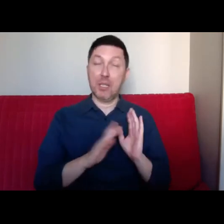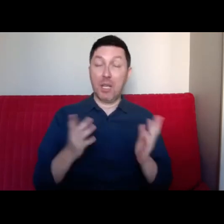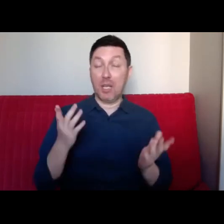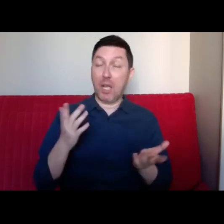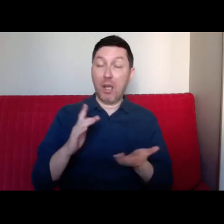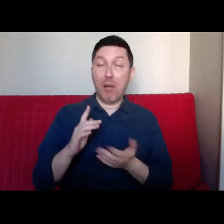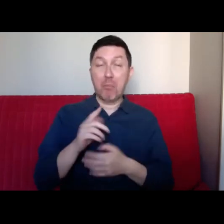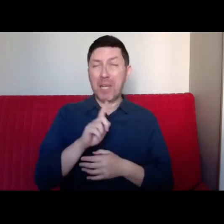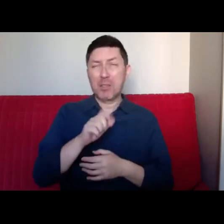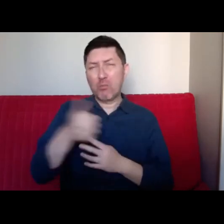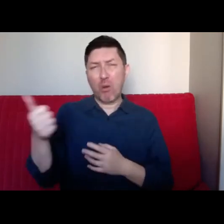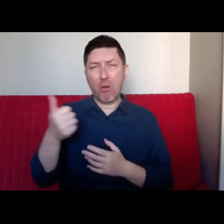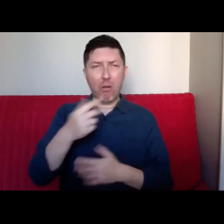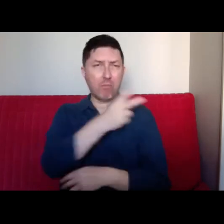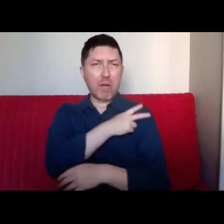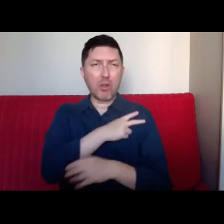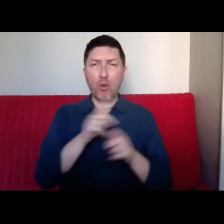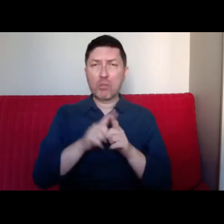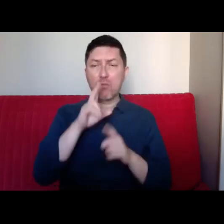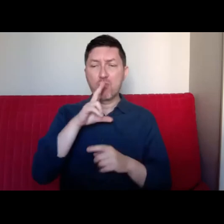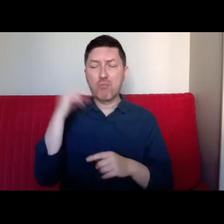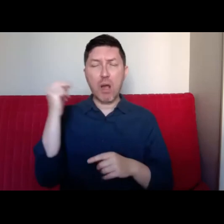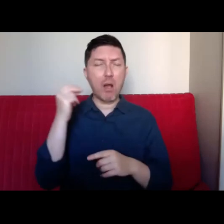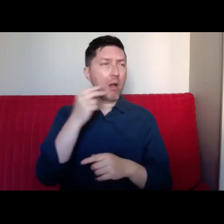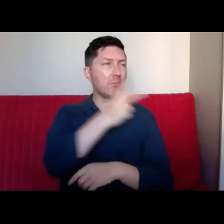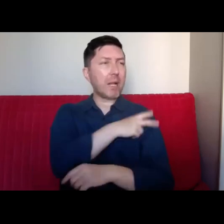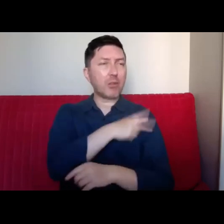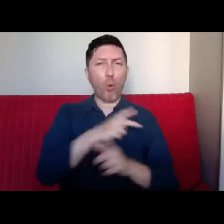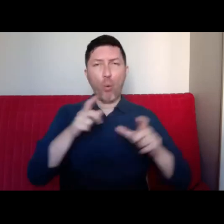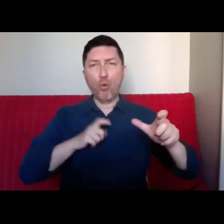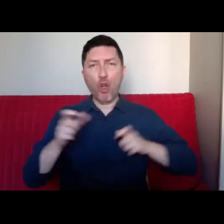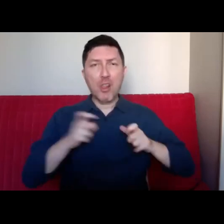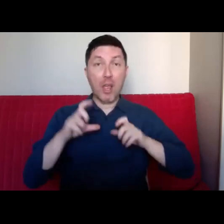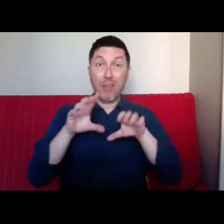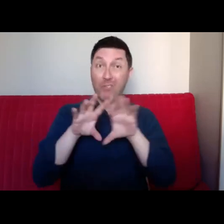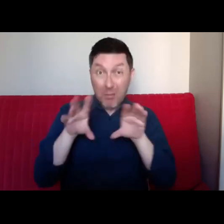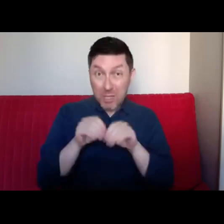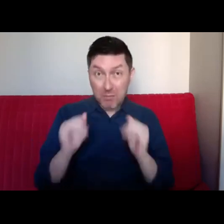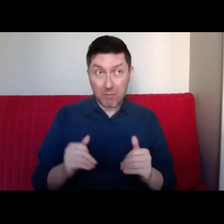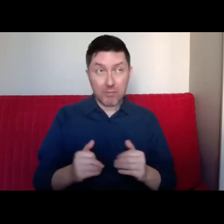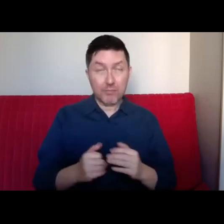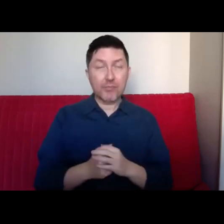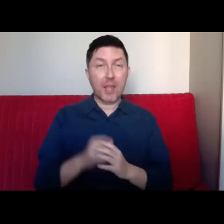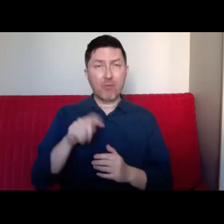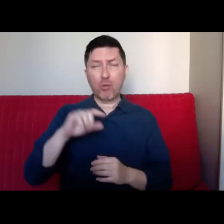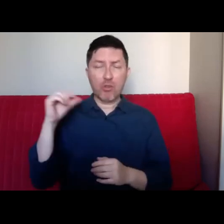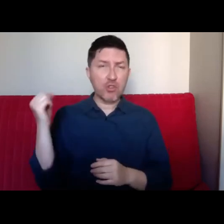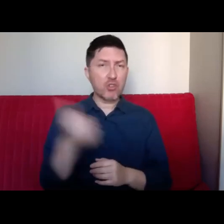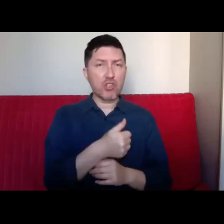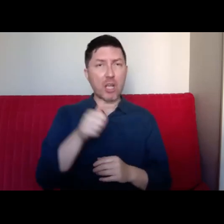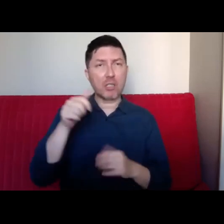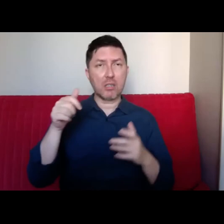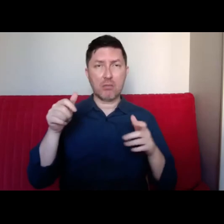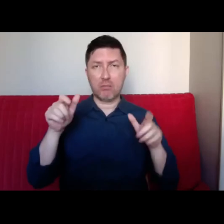les individus eux-mêmes, leurs familles, les employeurs, les collègues, la société en son ensemble. Il faut que chaque acteur adapte